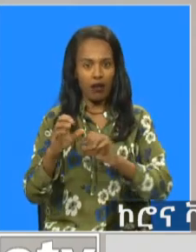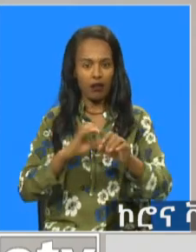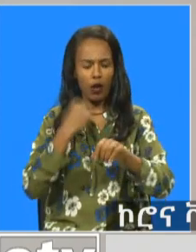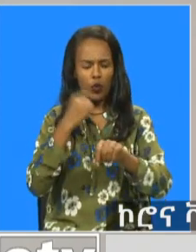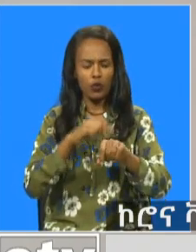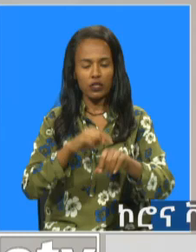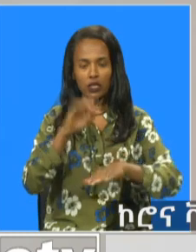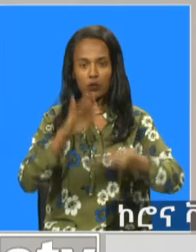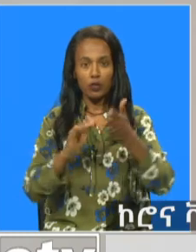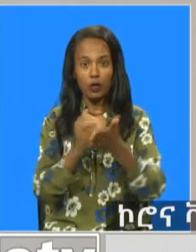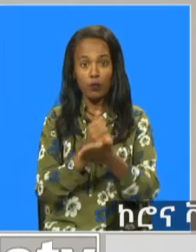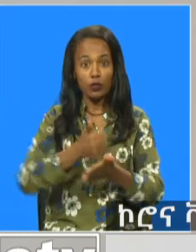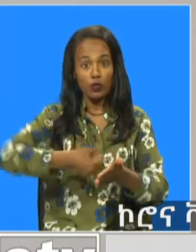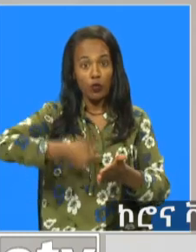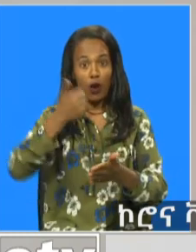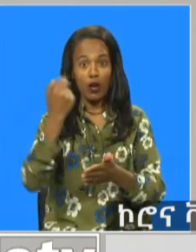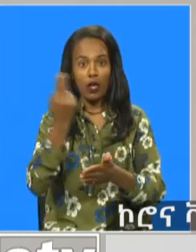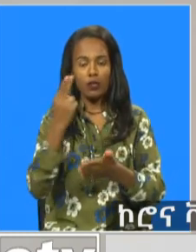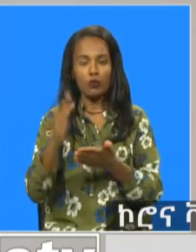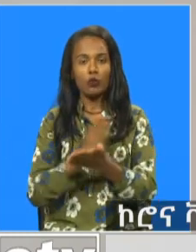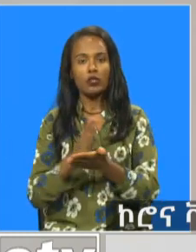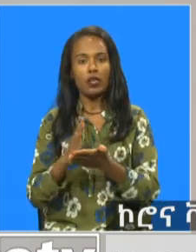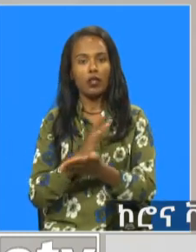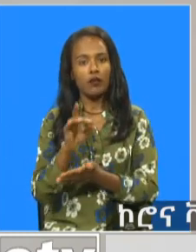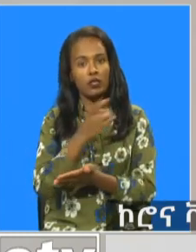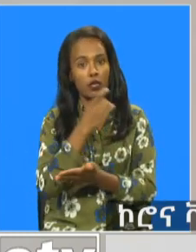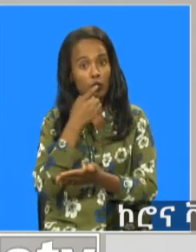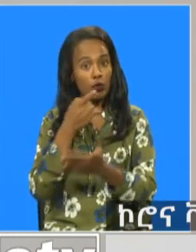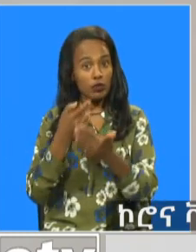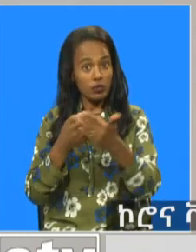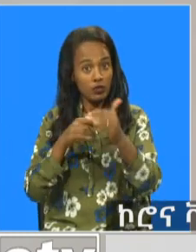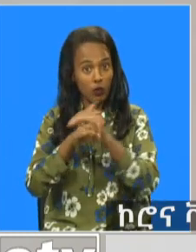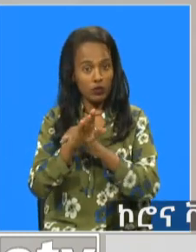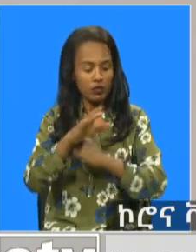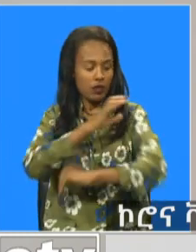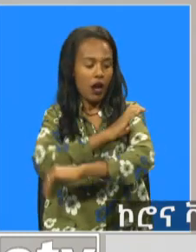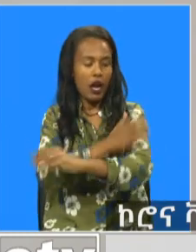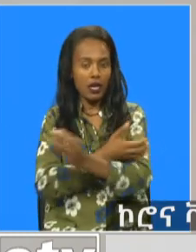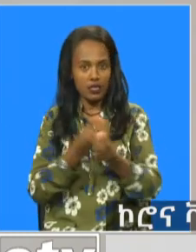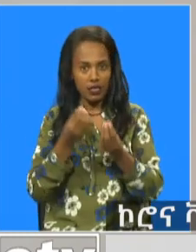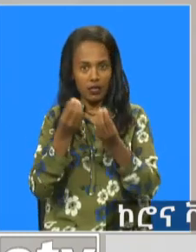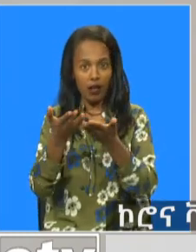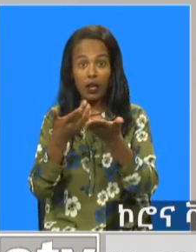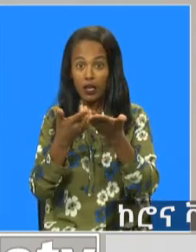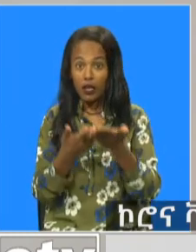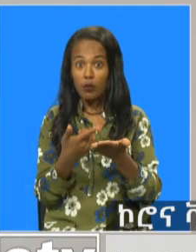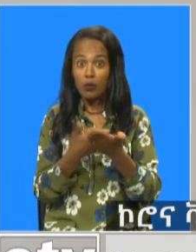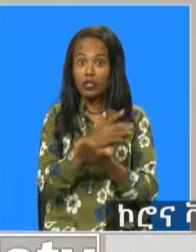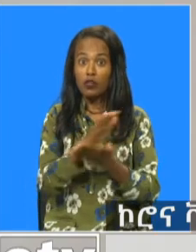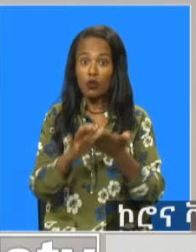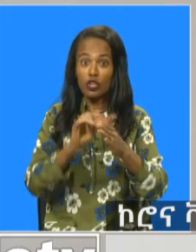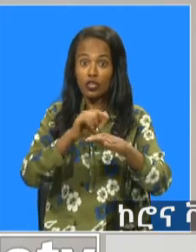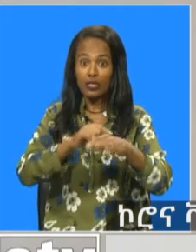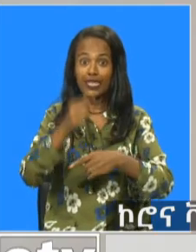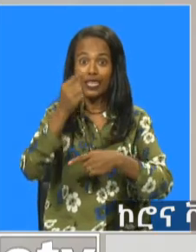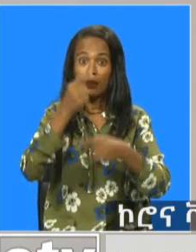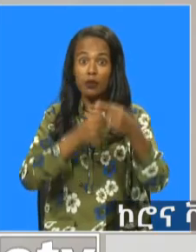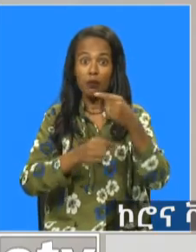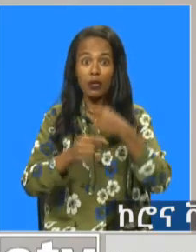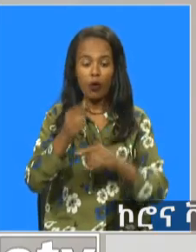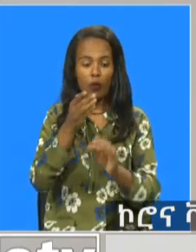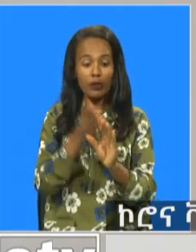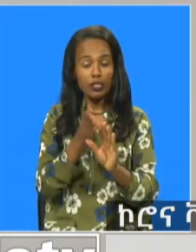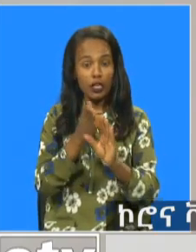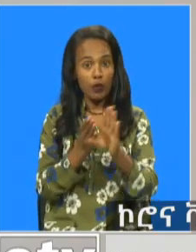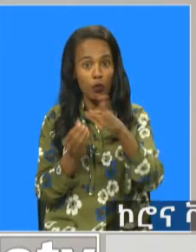መውሰድ ዋና ጥቅሙ ተሳታፊ ስለምንሆን እዛ ውስጥ ኃይል ይሰጣል። ይሄ ደግሞ በዚህ ወረርሽኝ ጊዜ የሚመጣውን የስነ